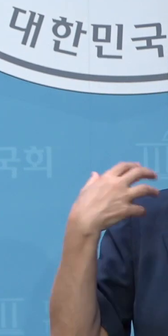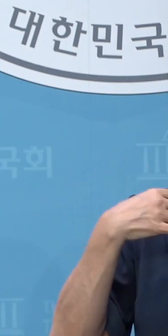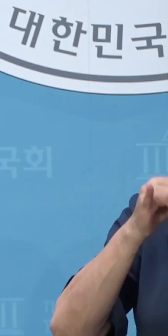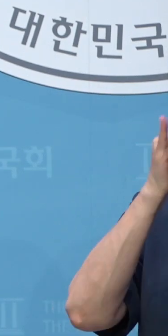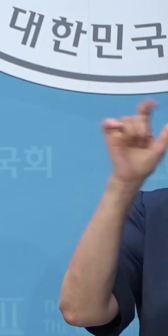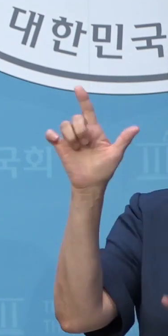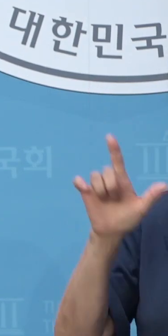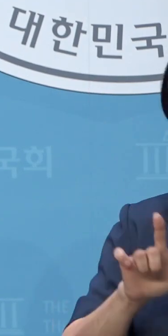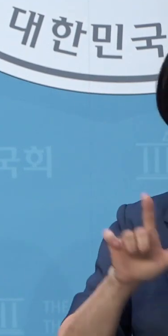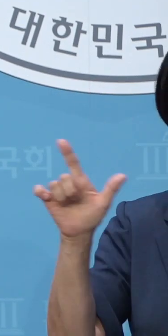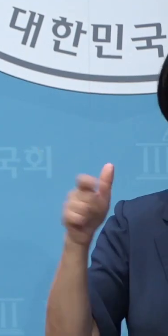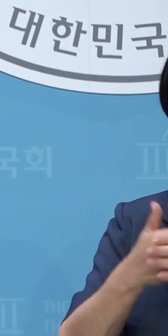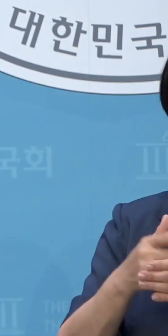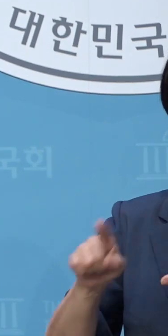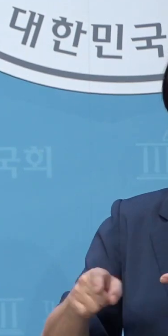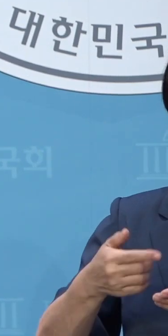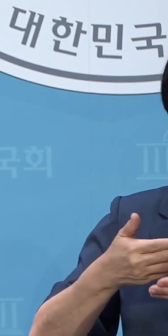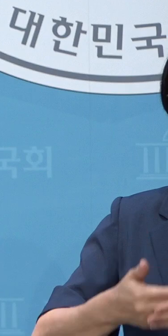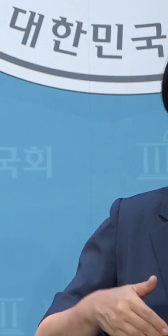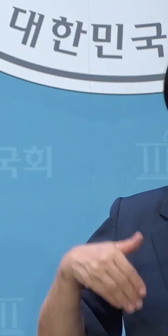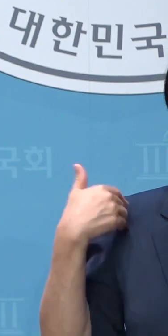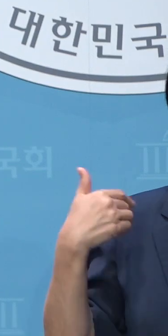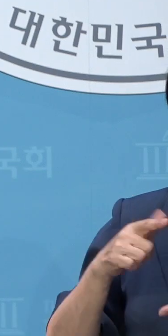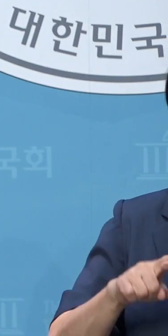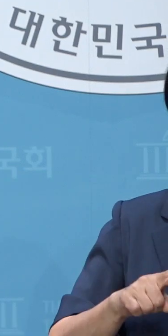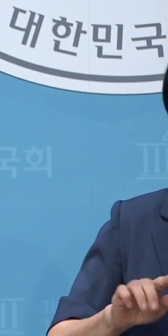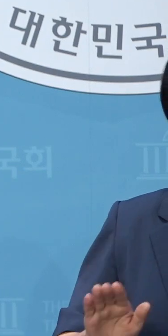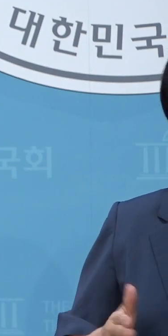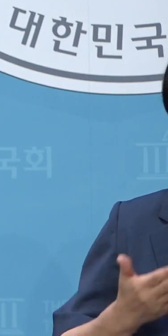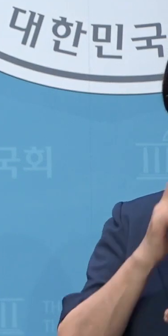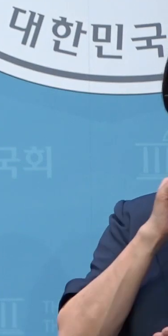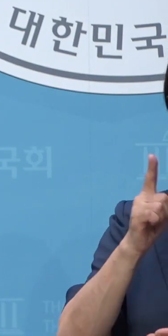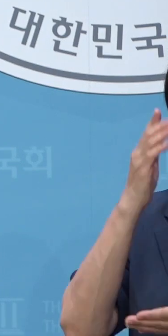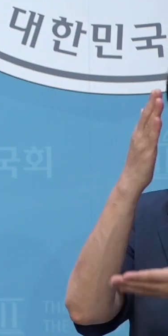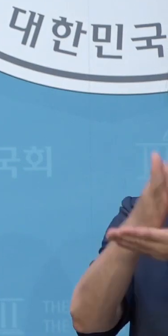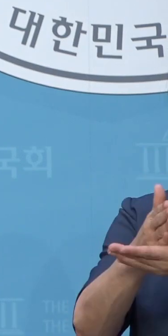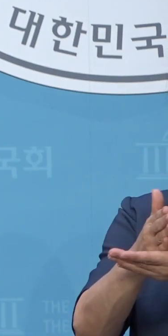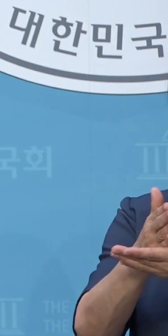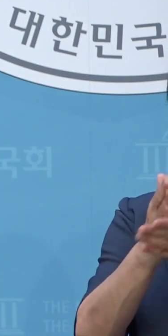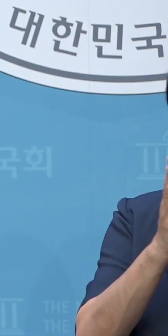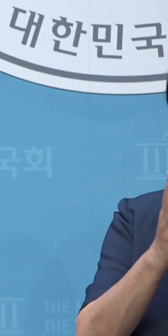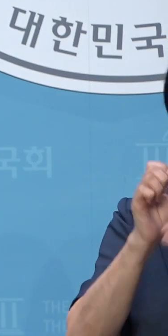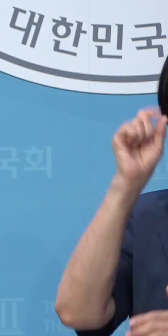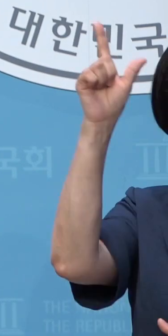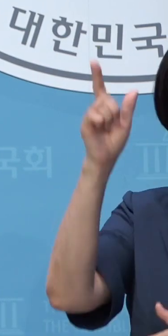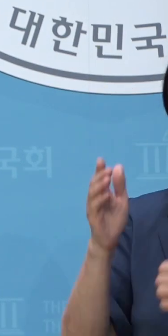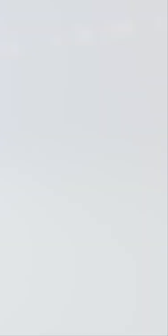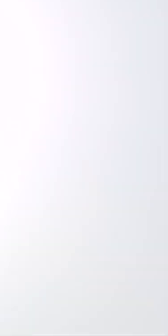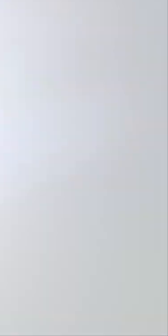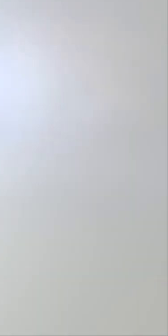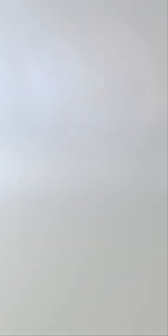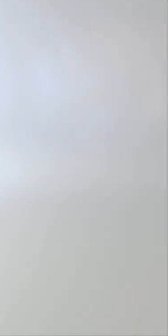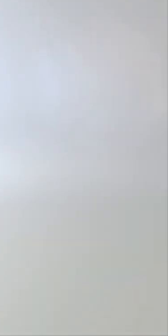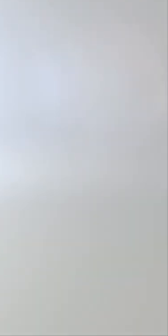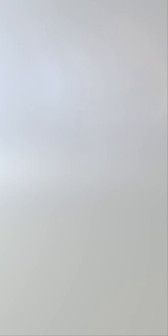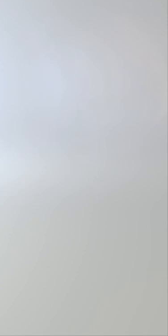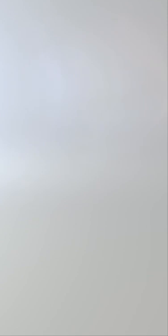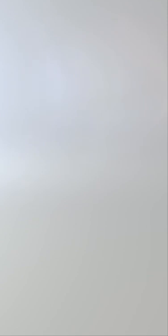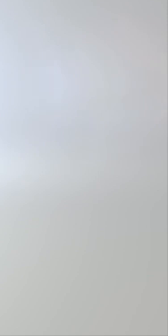책임감과 무게감을 모르고 경솔이 떠들어선 안 된다는 것을 제발 깨닫길 바랍니다